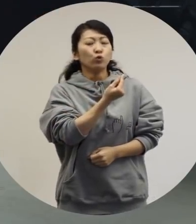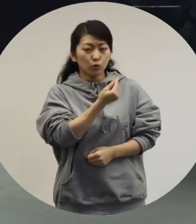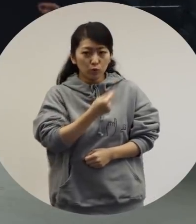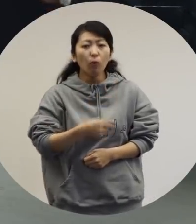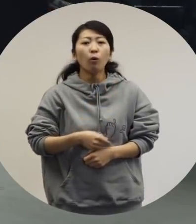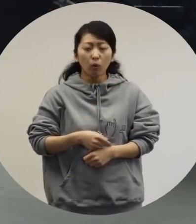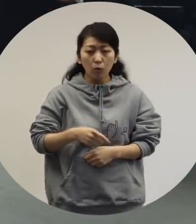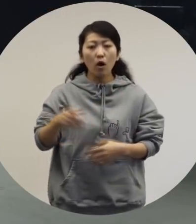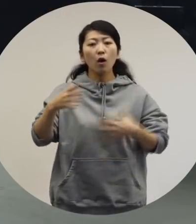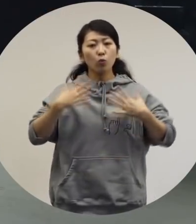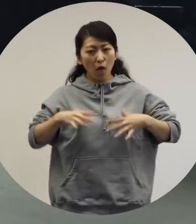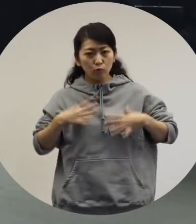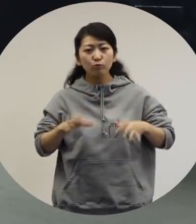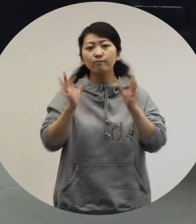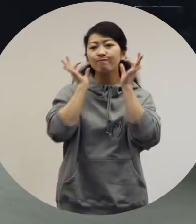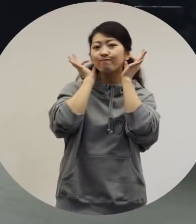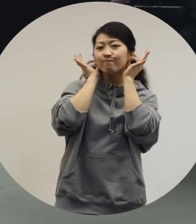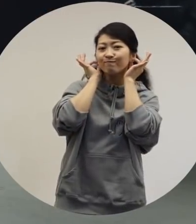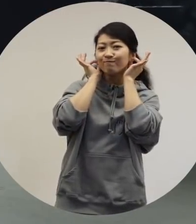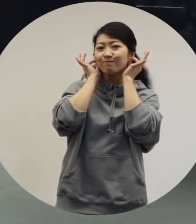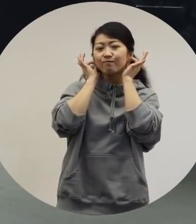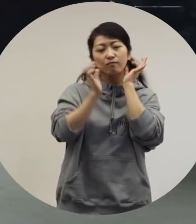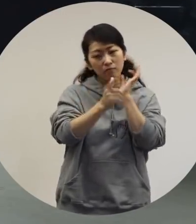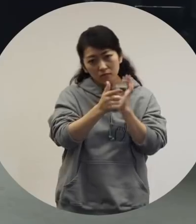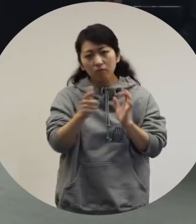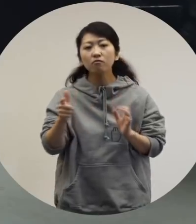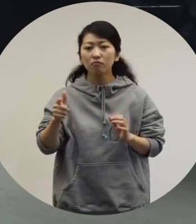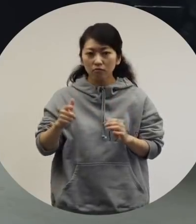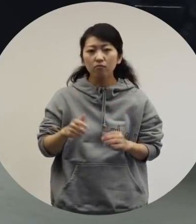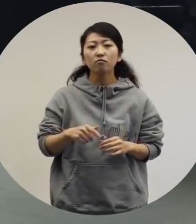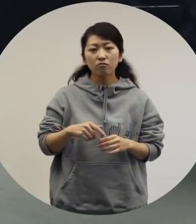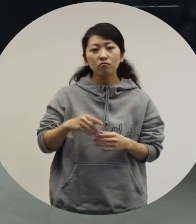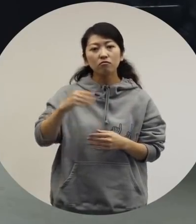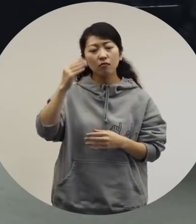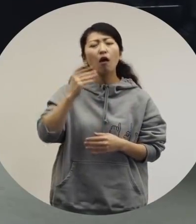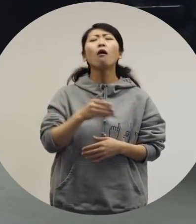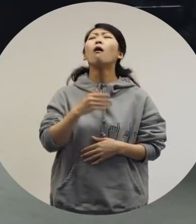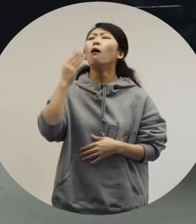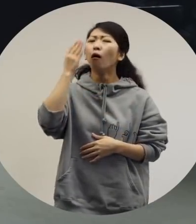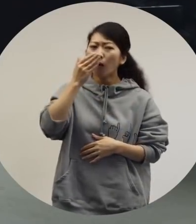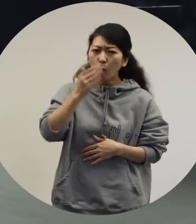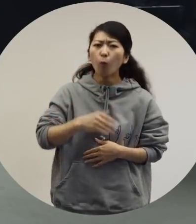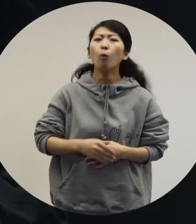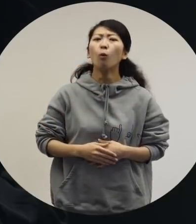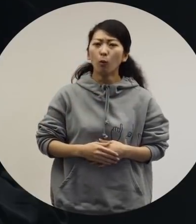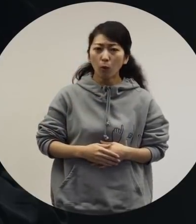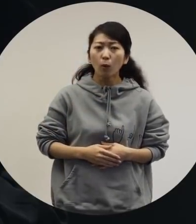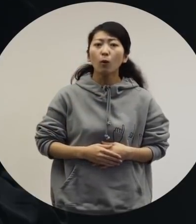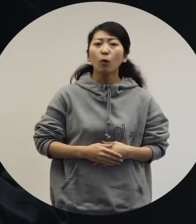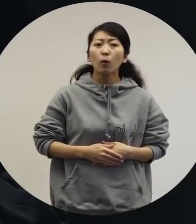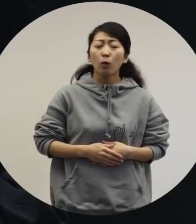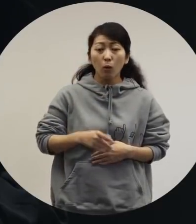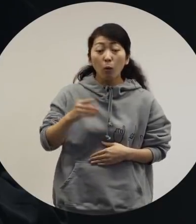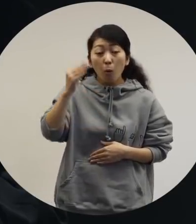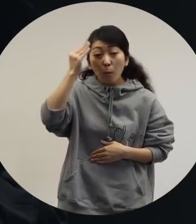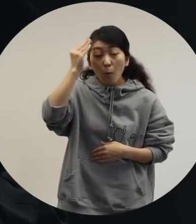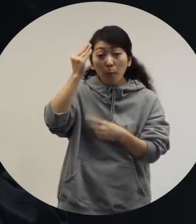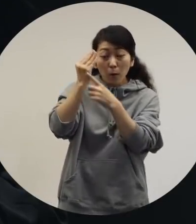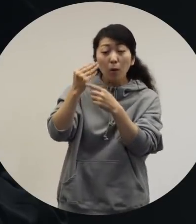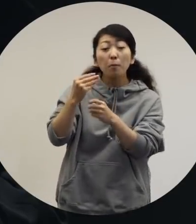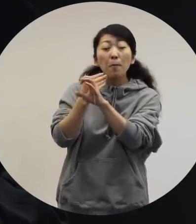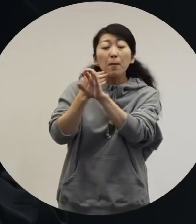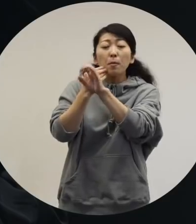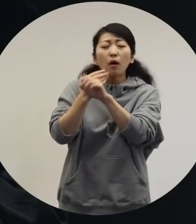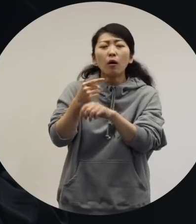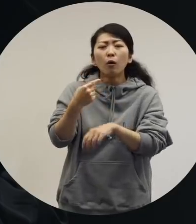ですね。とあとは、まあ、ネックレスと、はい、イヤリングと。 あ、なるほど。もうオンテナいつも